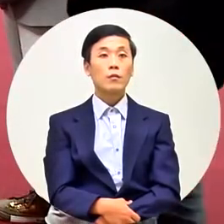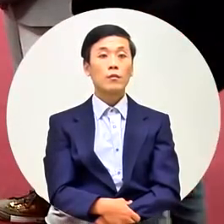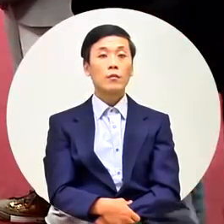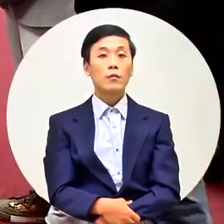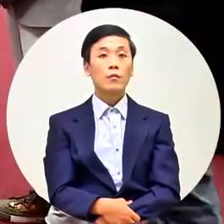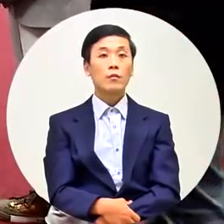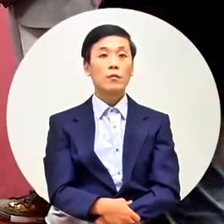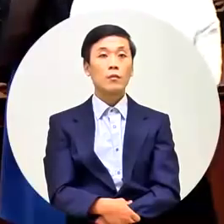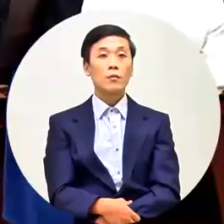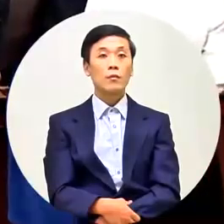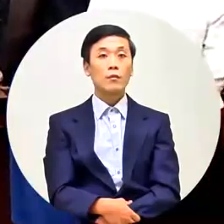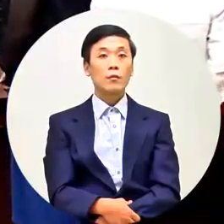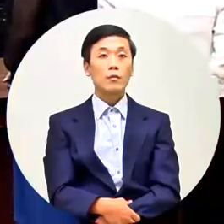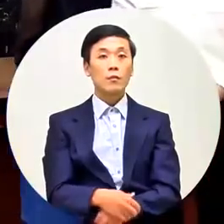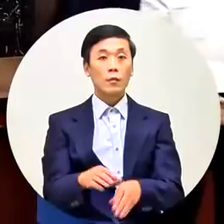开票。